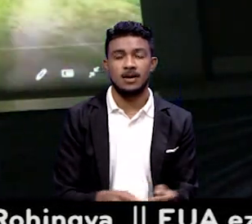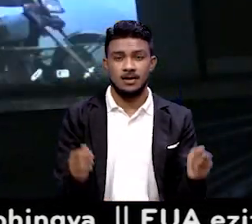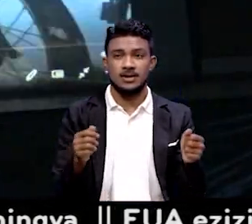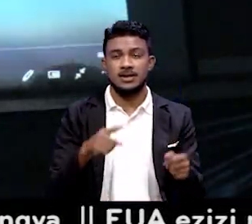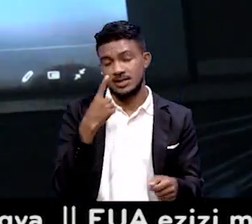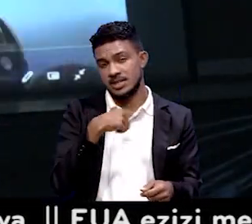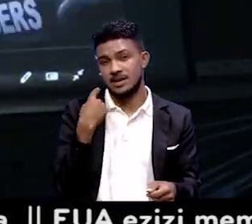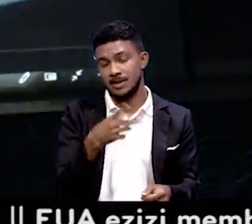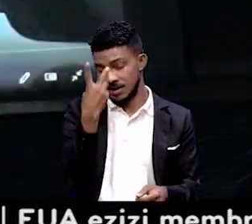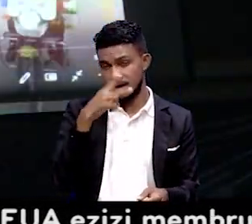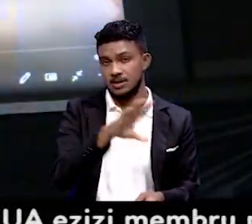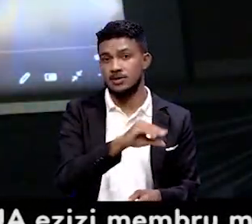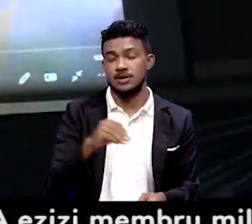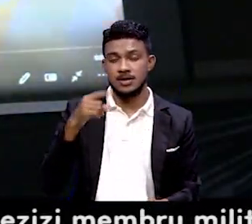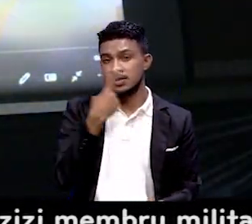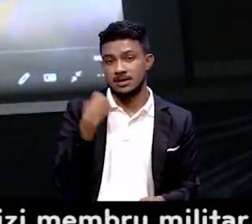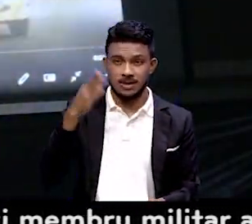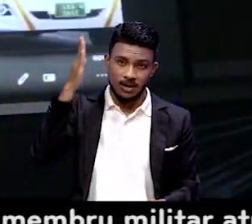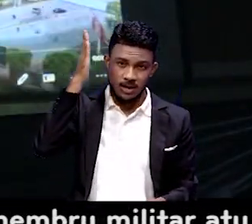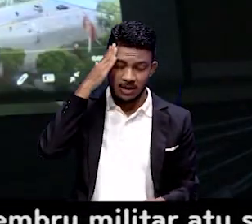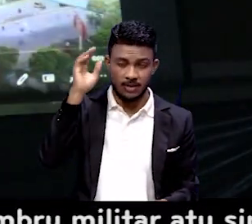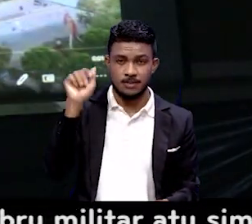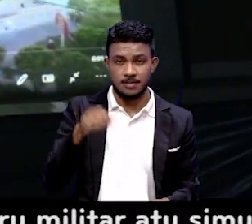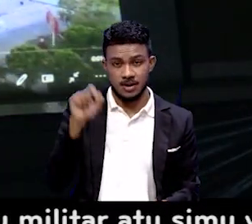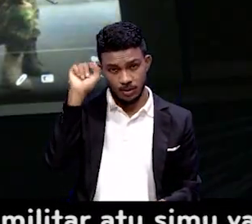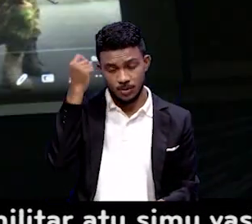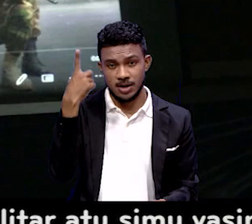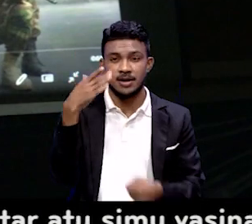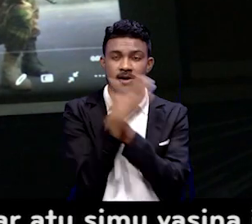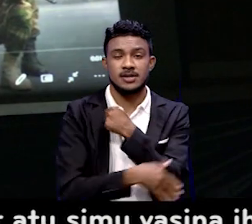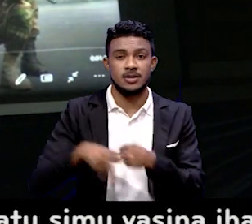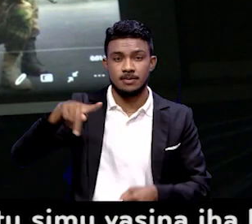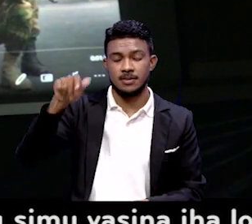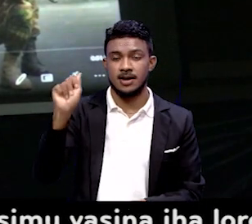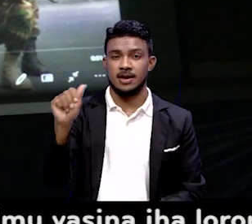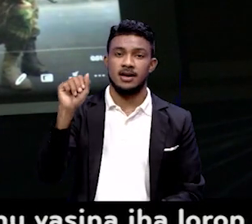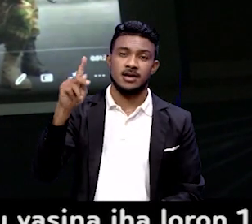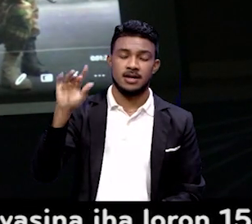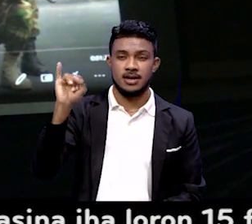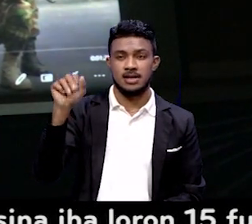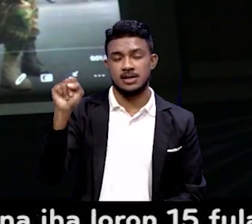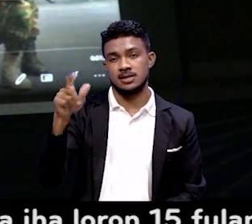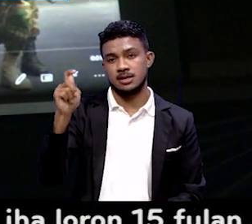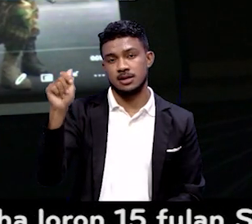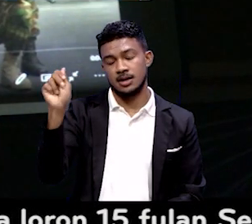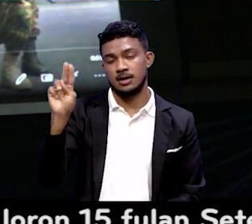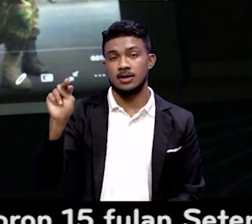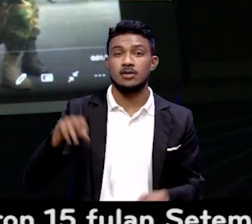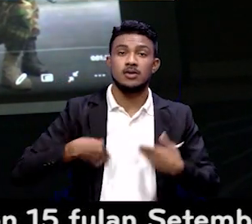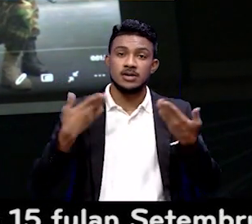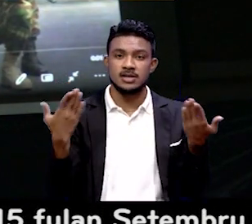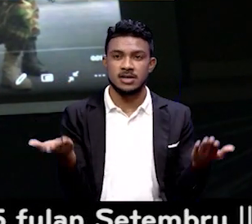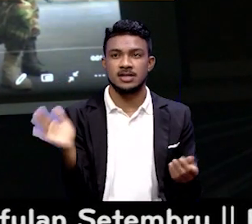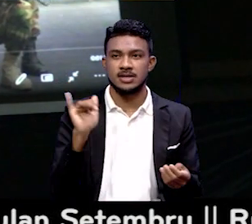lihat, siapa yang tahu, dia mengerti ada negara Pakistan bagaimana. Terus negara Pakistan punya culture